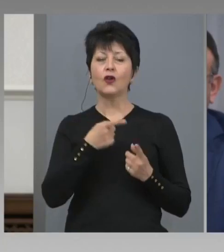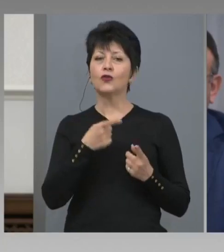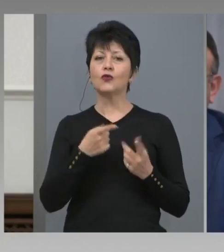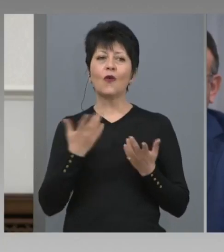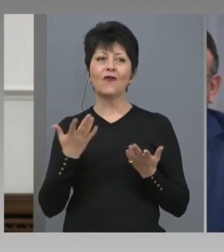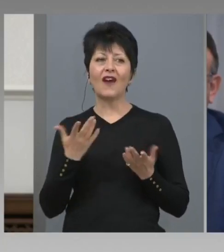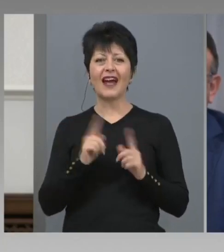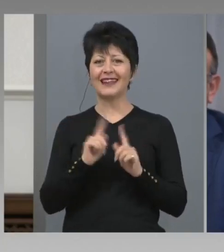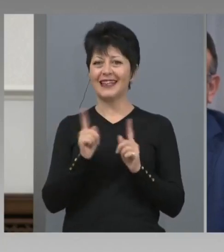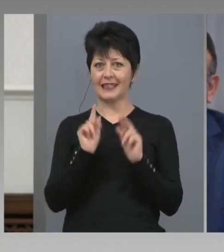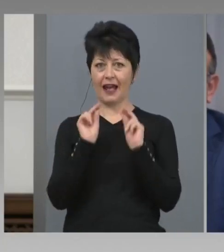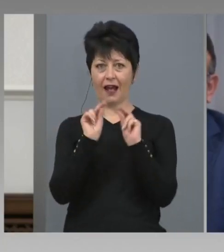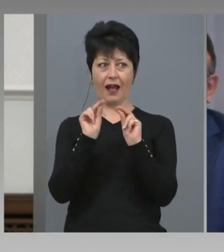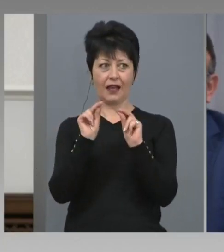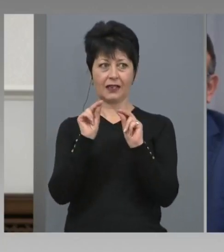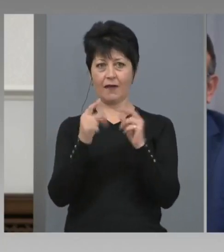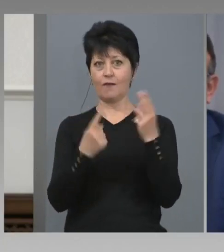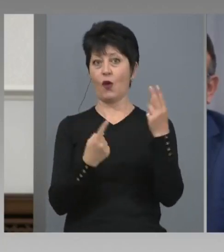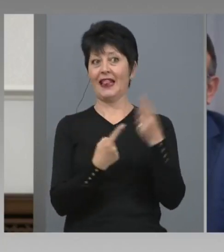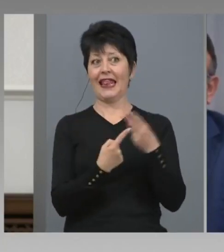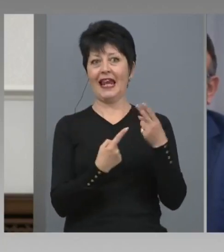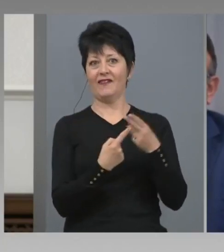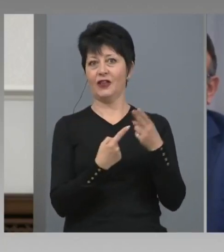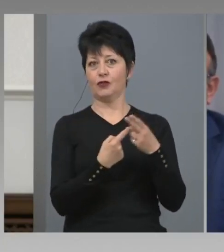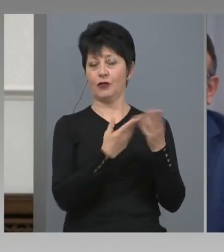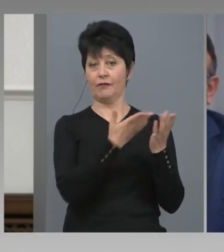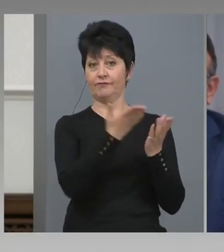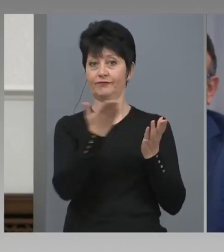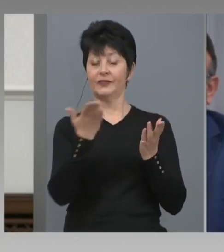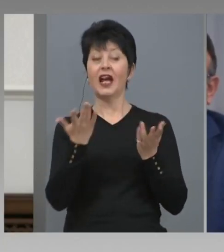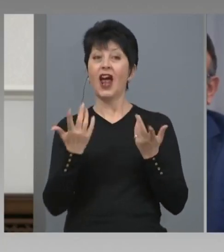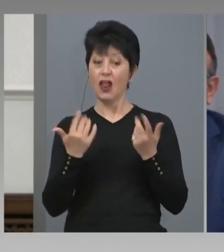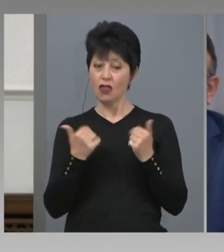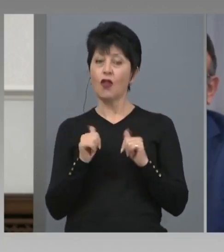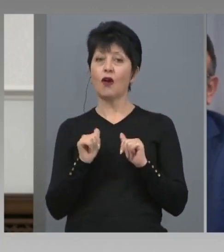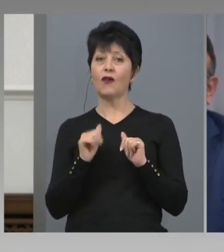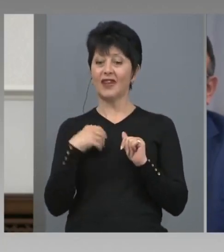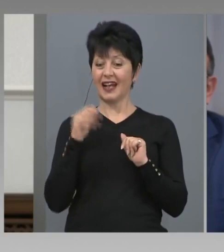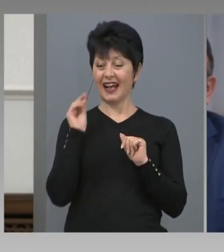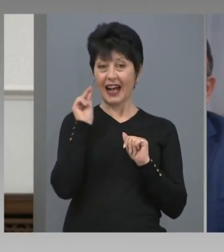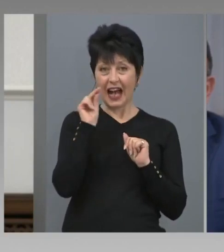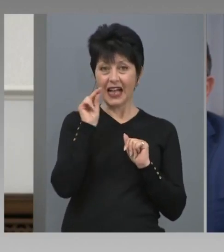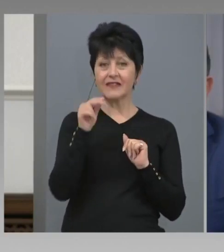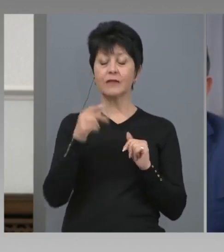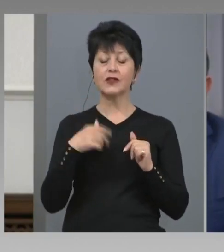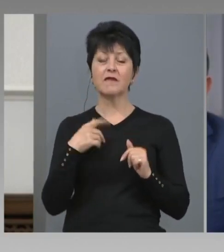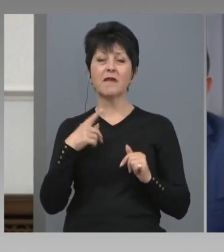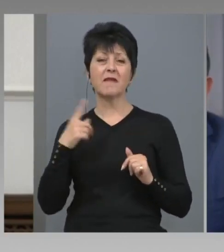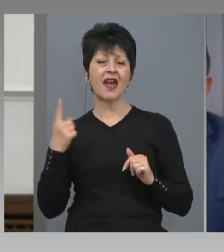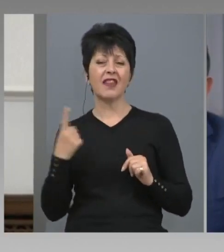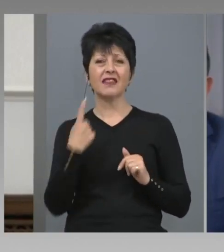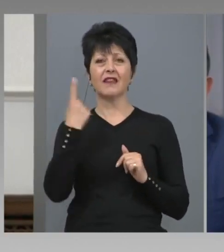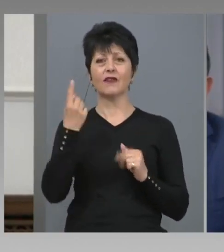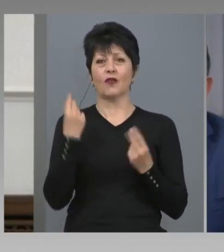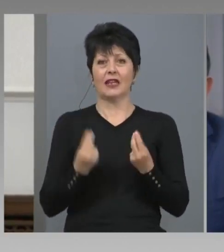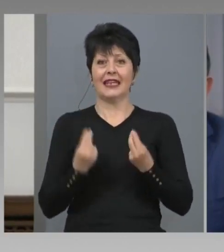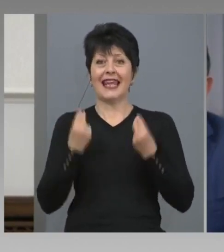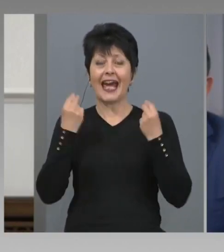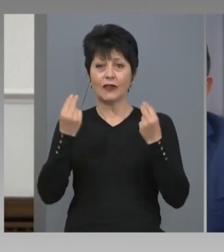не се казват по телевизора, но ви казвам, че имаме един от най-добрите